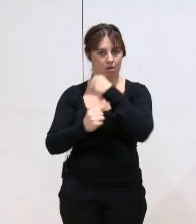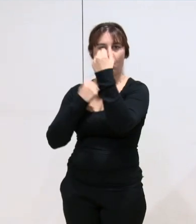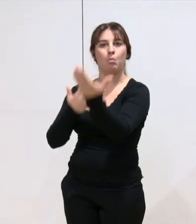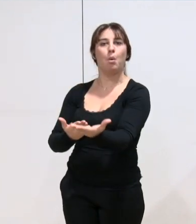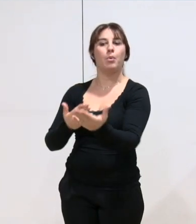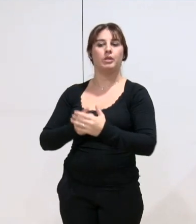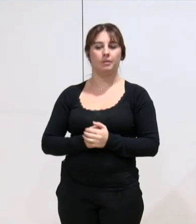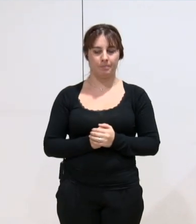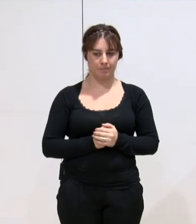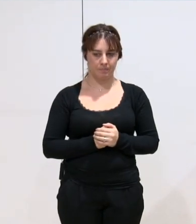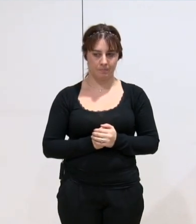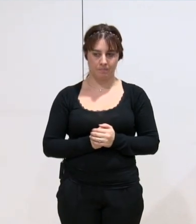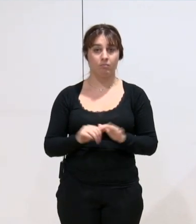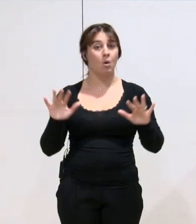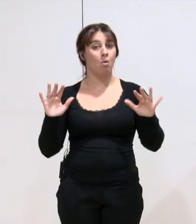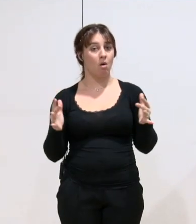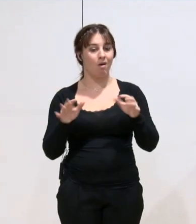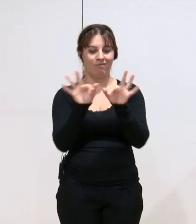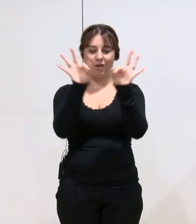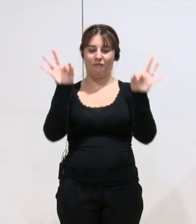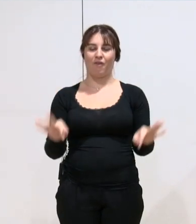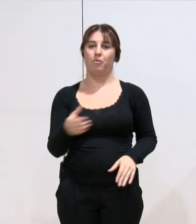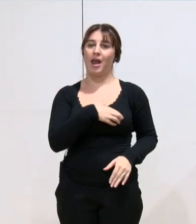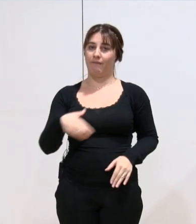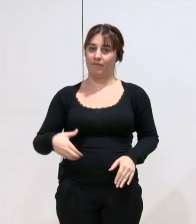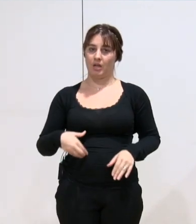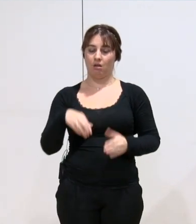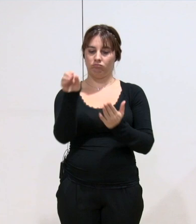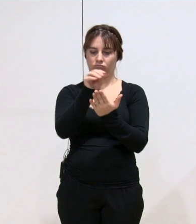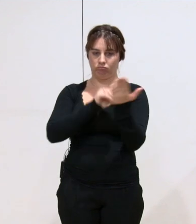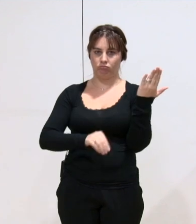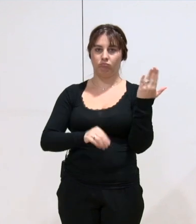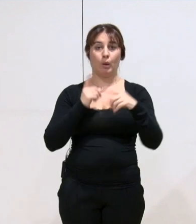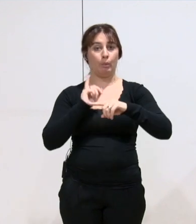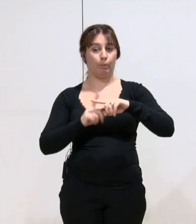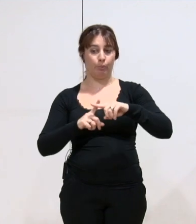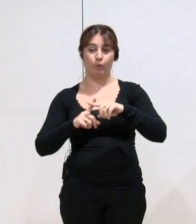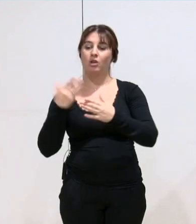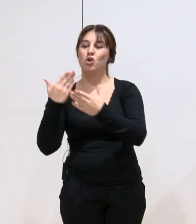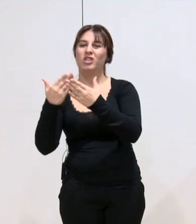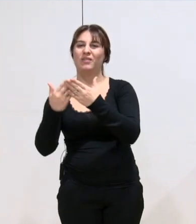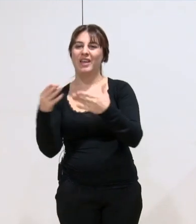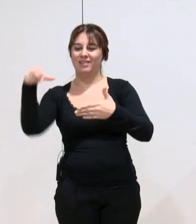frais, donc en utilisant le formulaire ville, couplé au justificatif correspondant,